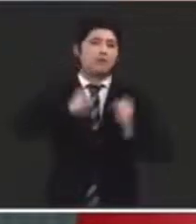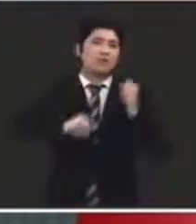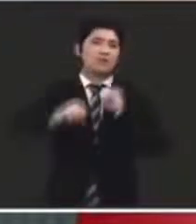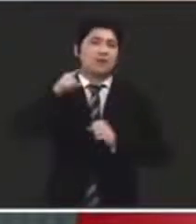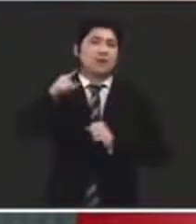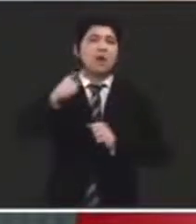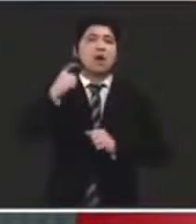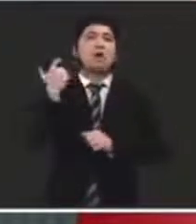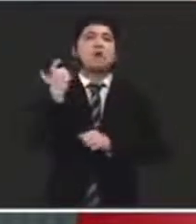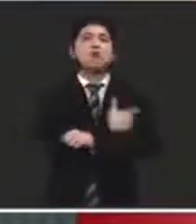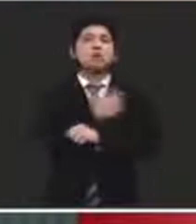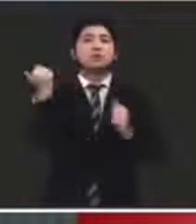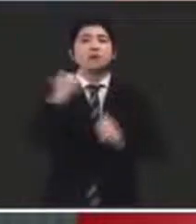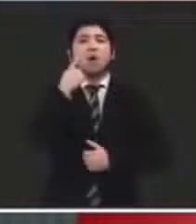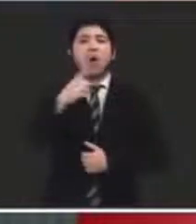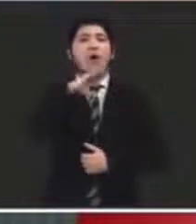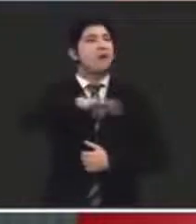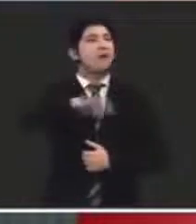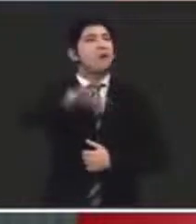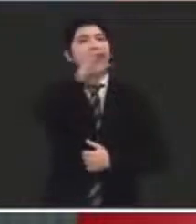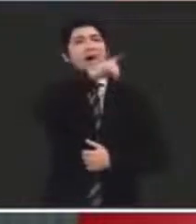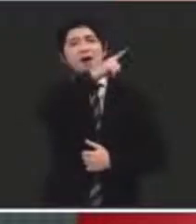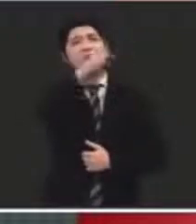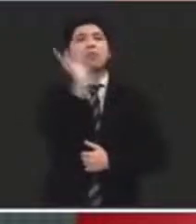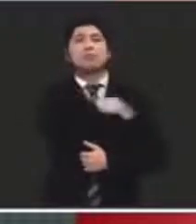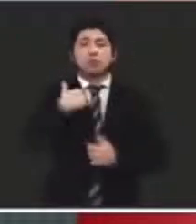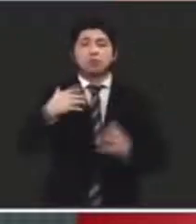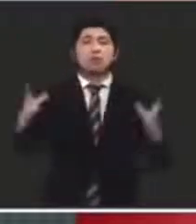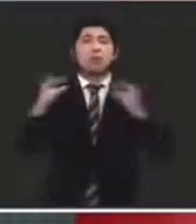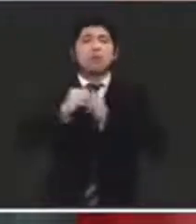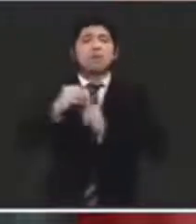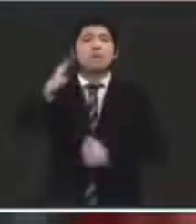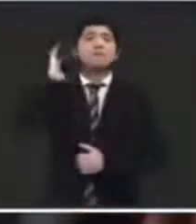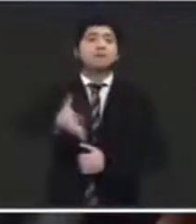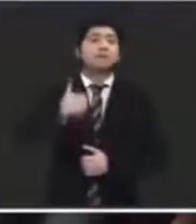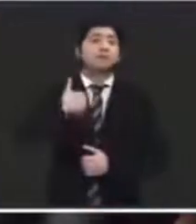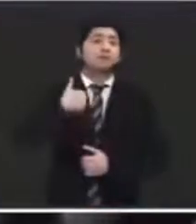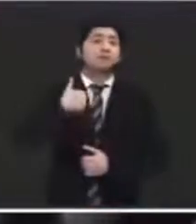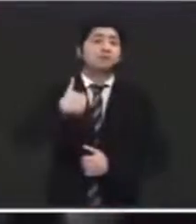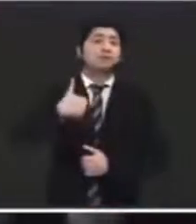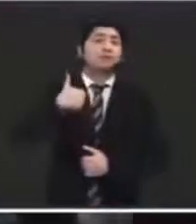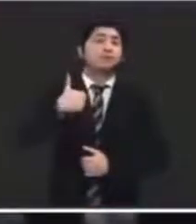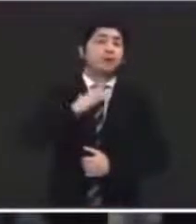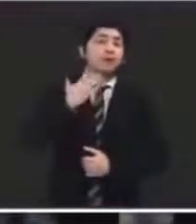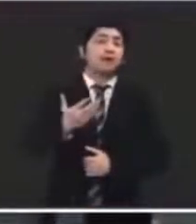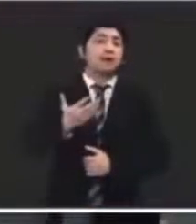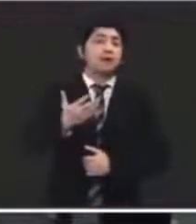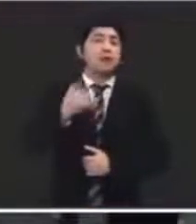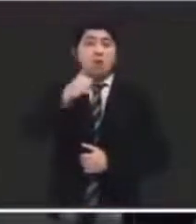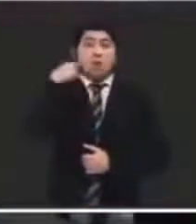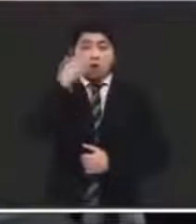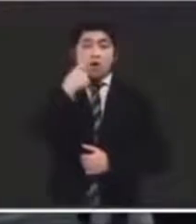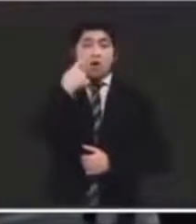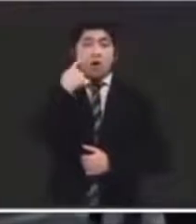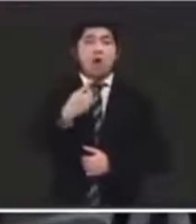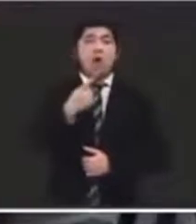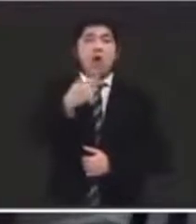Avrupa ülkelerinin çoğunun toplamından daha fazladır Dolayısıyla